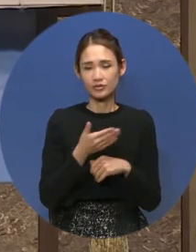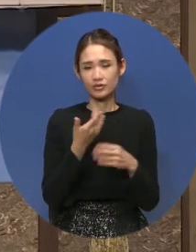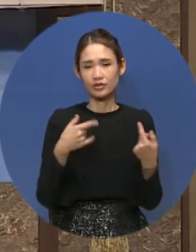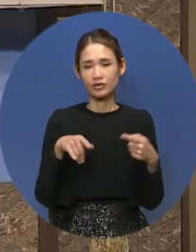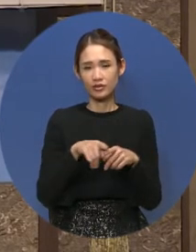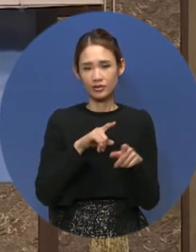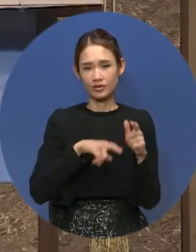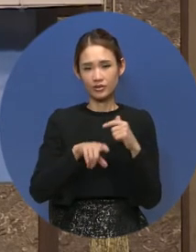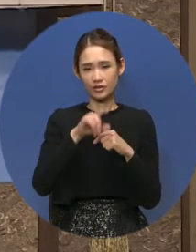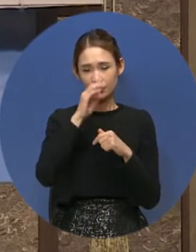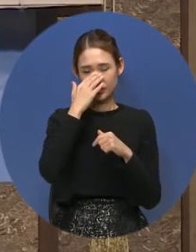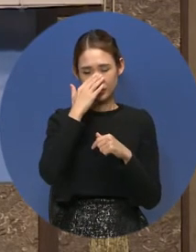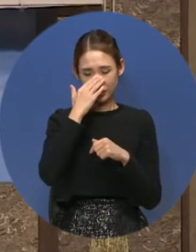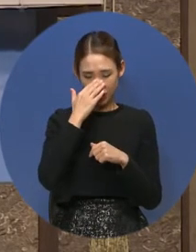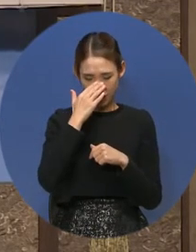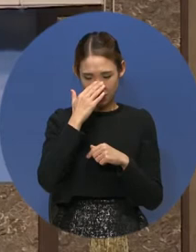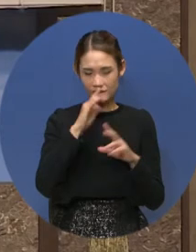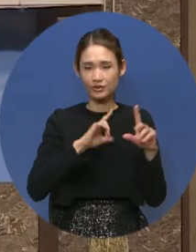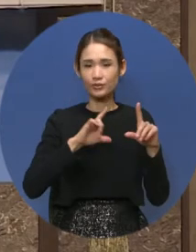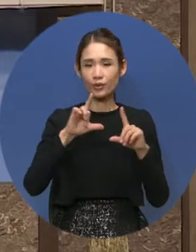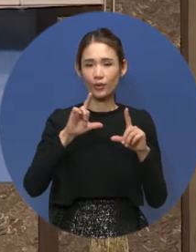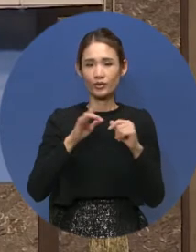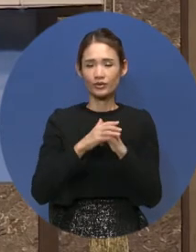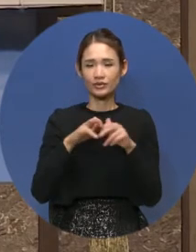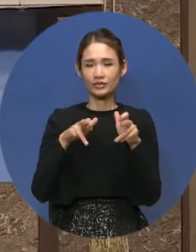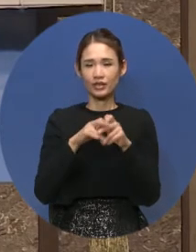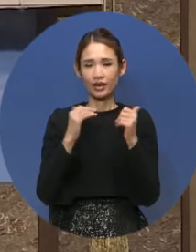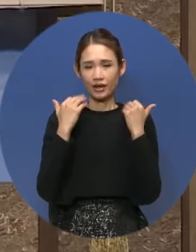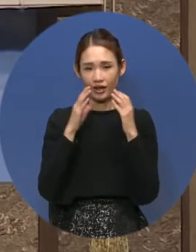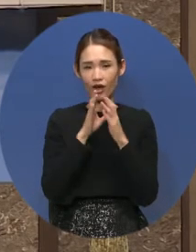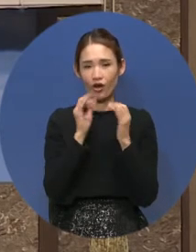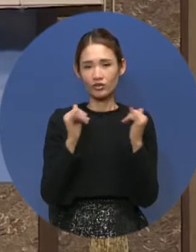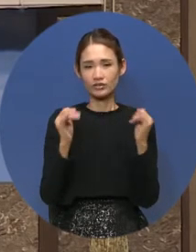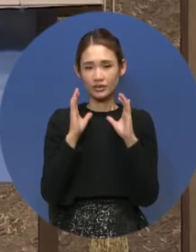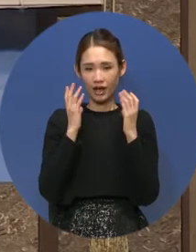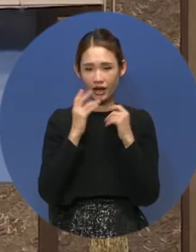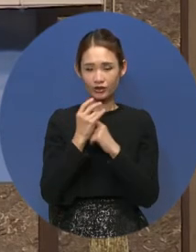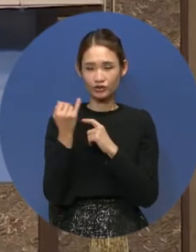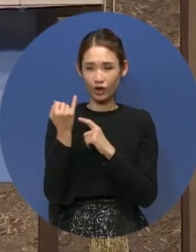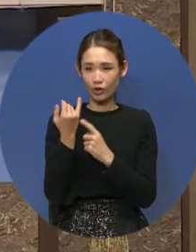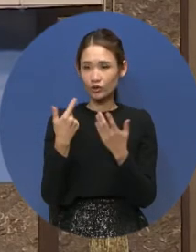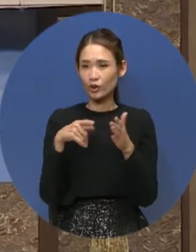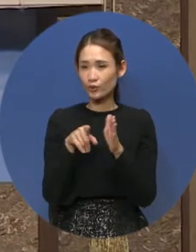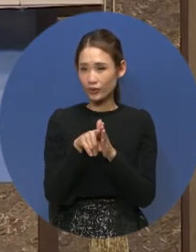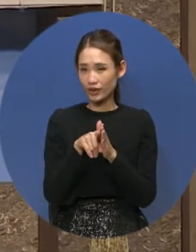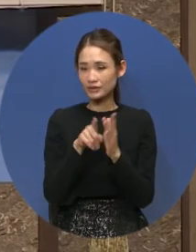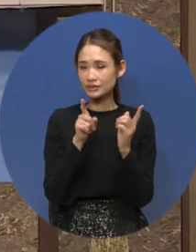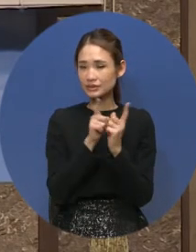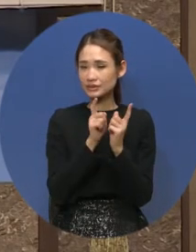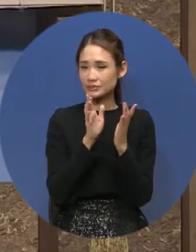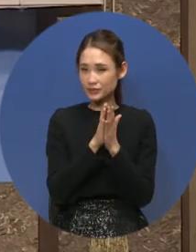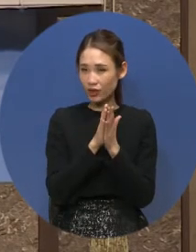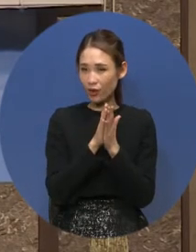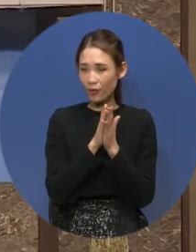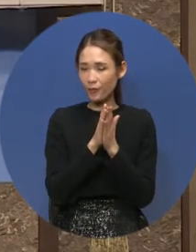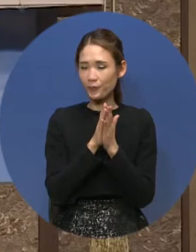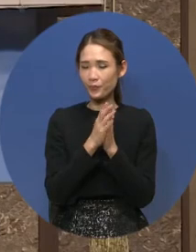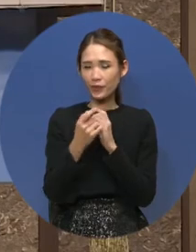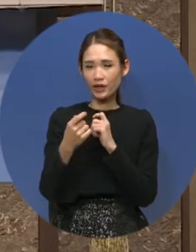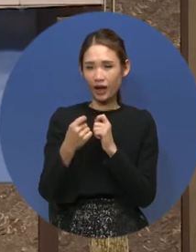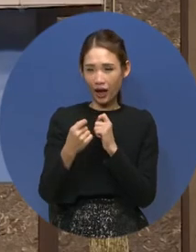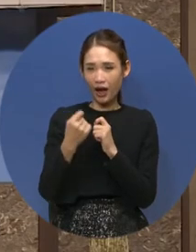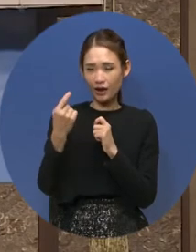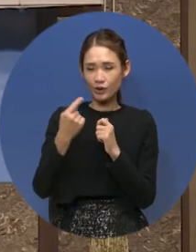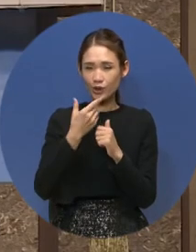함께 또 더 낮은 자세로 또 장애인, 또 어르신, 아동, 여성을 위한 그 필요하다는